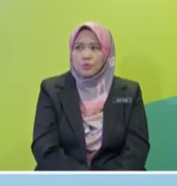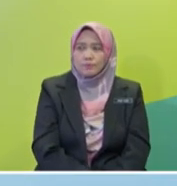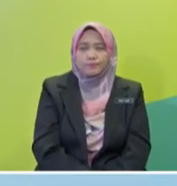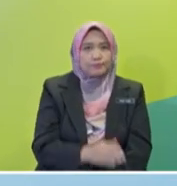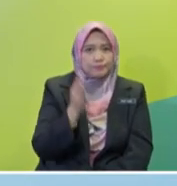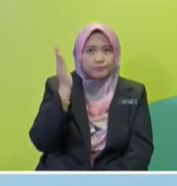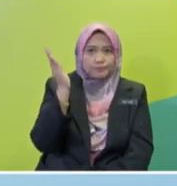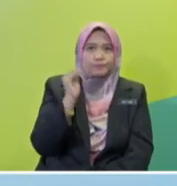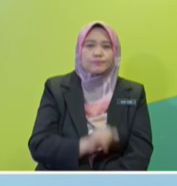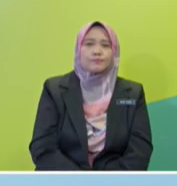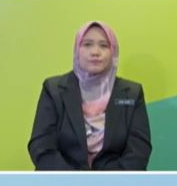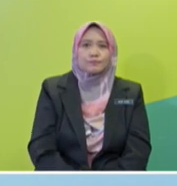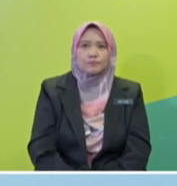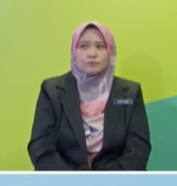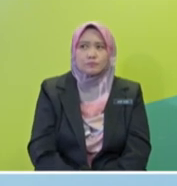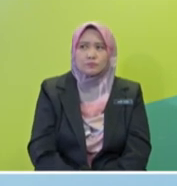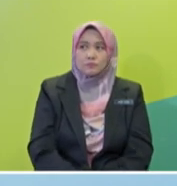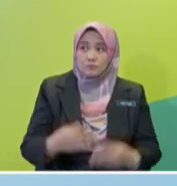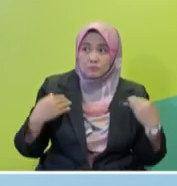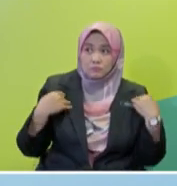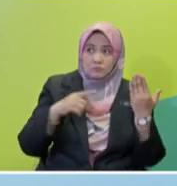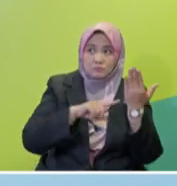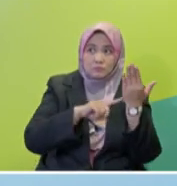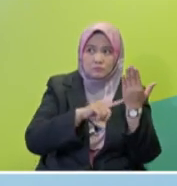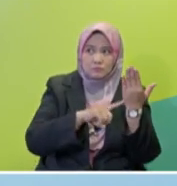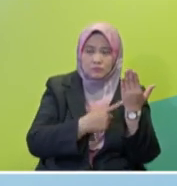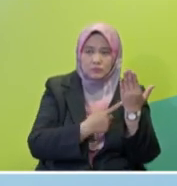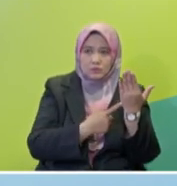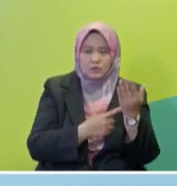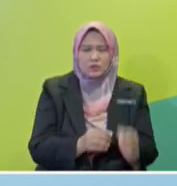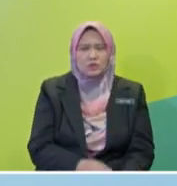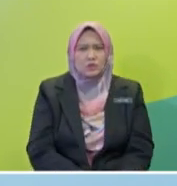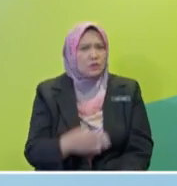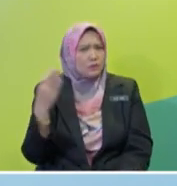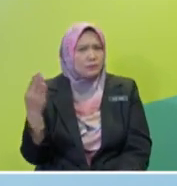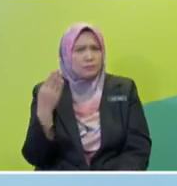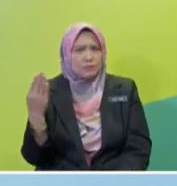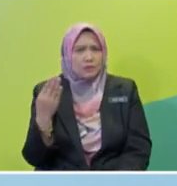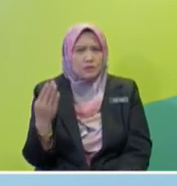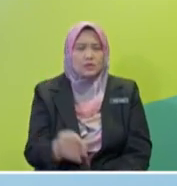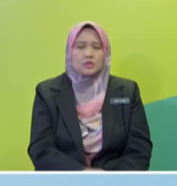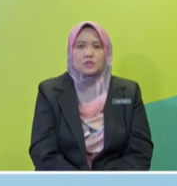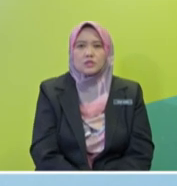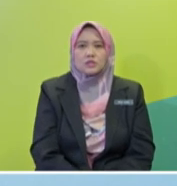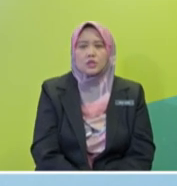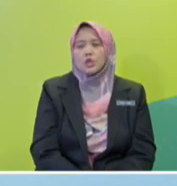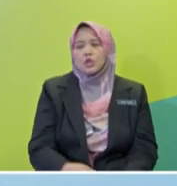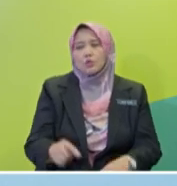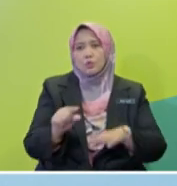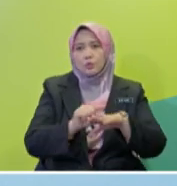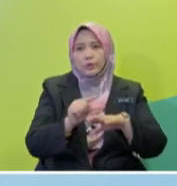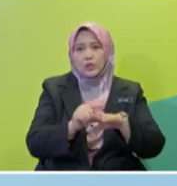Oke ini adalah pemula Anda ini adalah simple coding Oke simple atau cara yang menggunakan codel